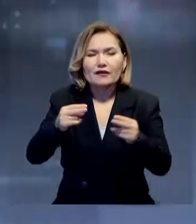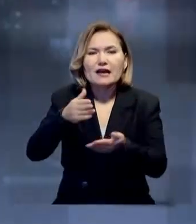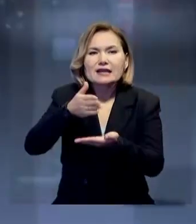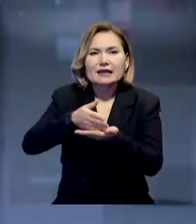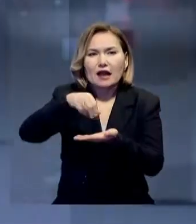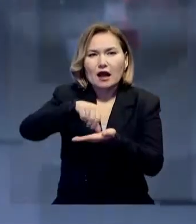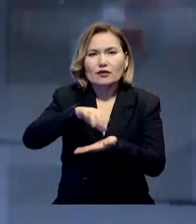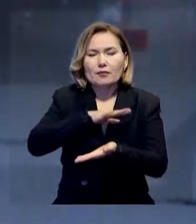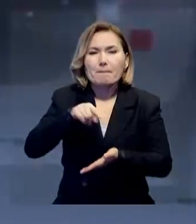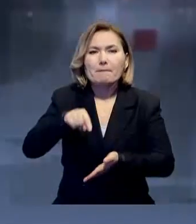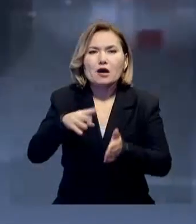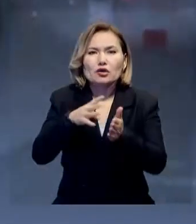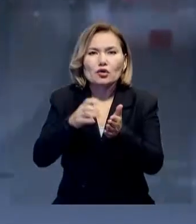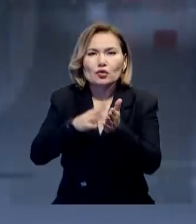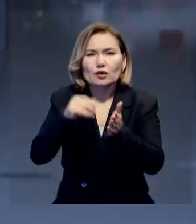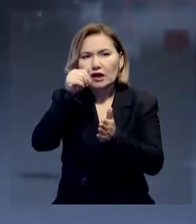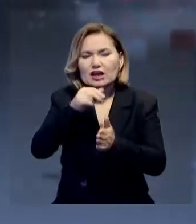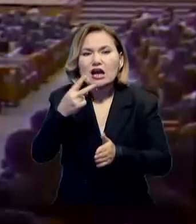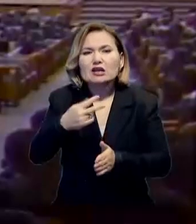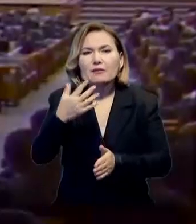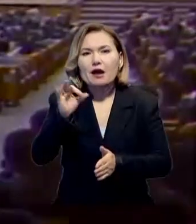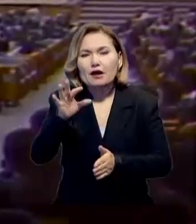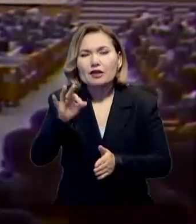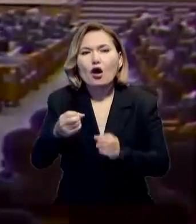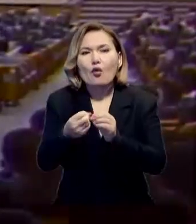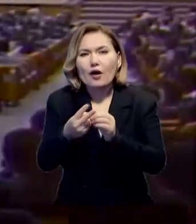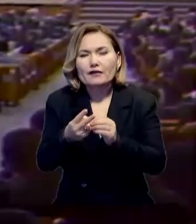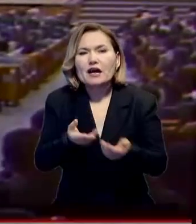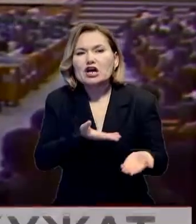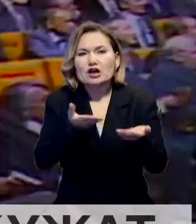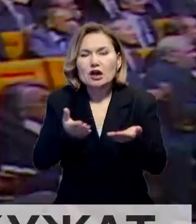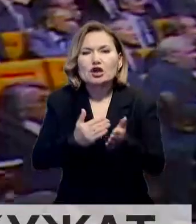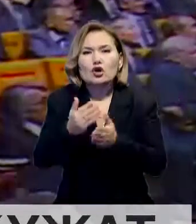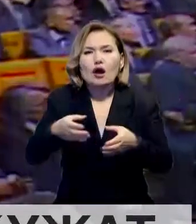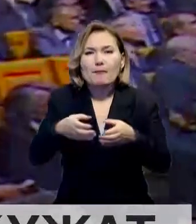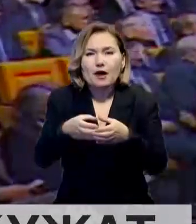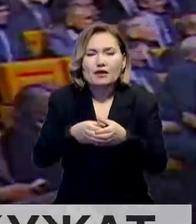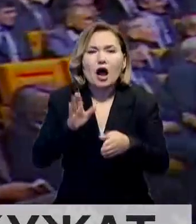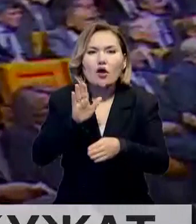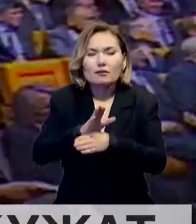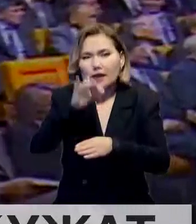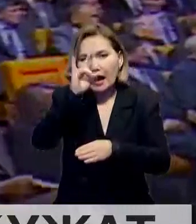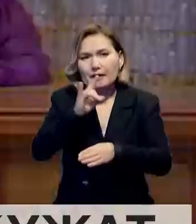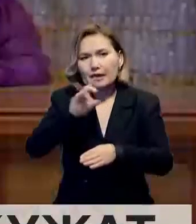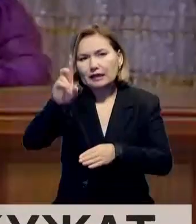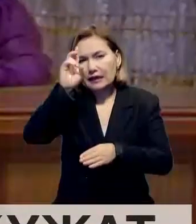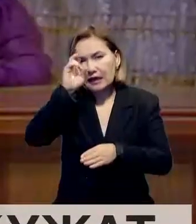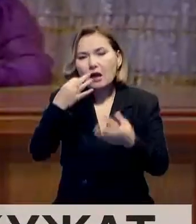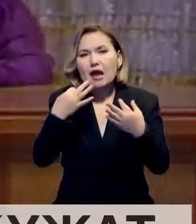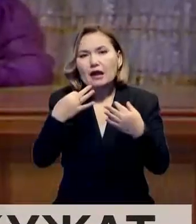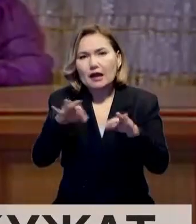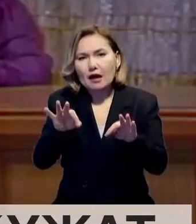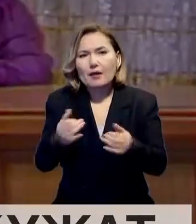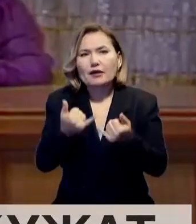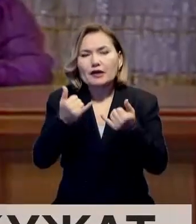қатысушысы болды. 1990-шы жылы 25-шы қазанда 12-шы шақырылған жоғарғы кеңестің қаулысымен Қазақстанның мемлекеттік